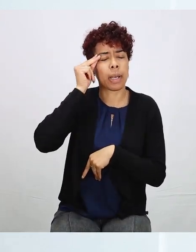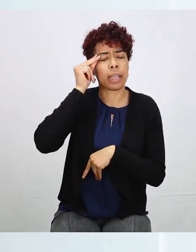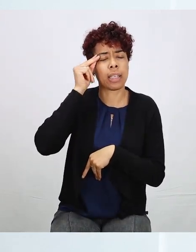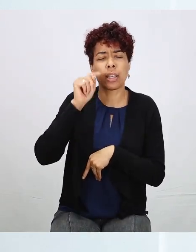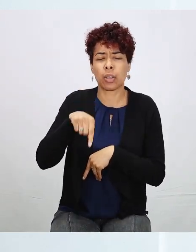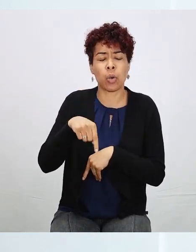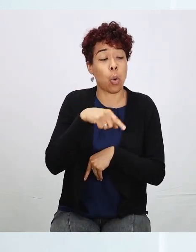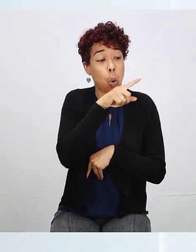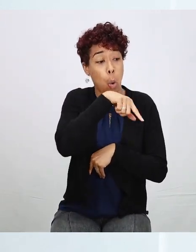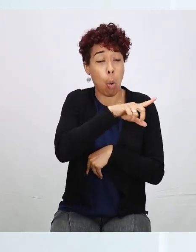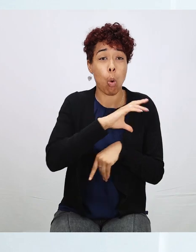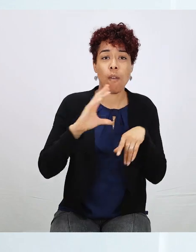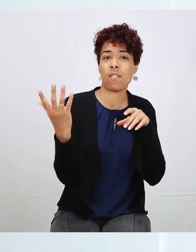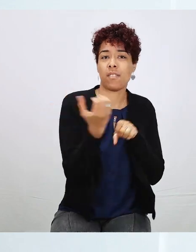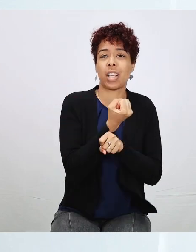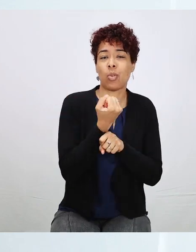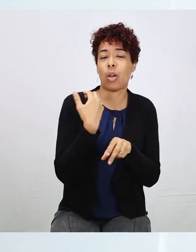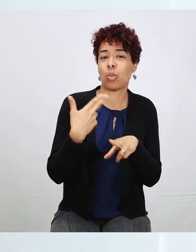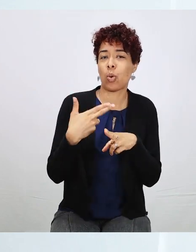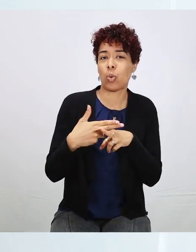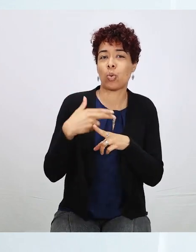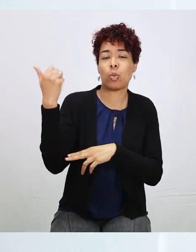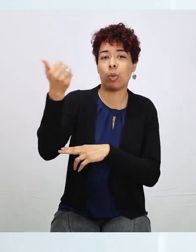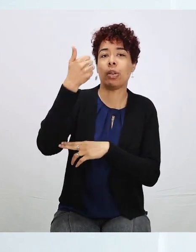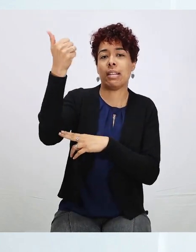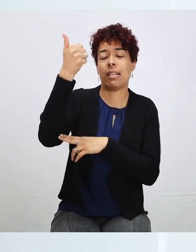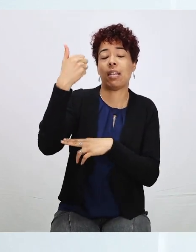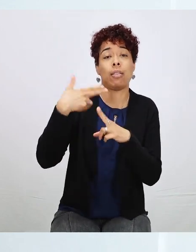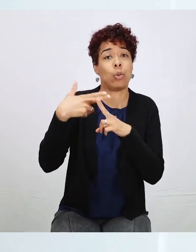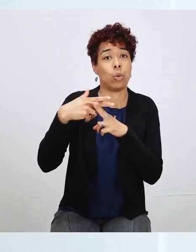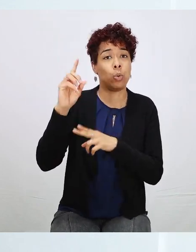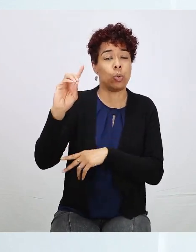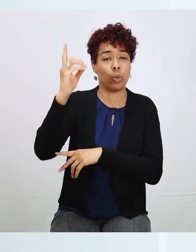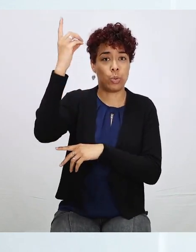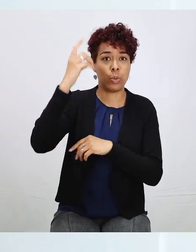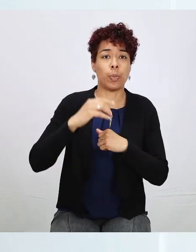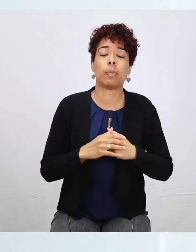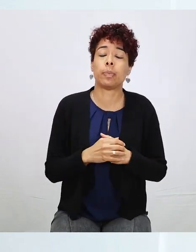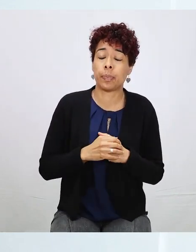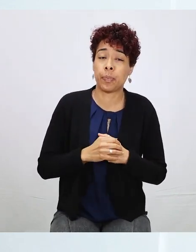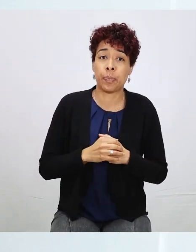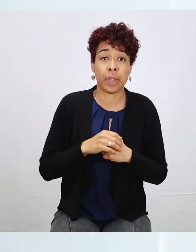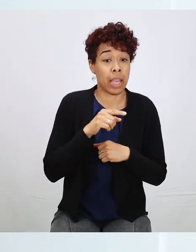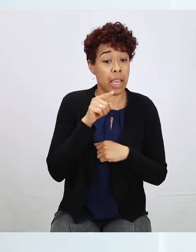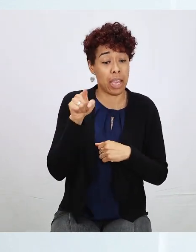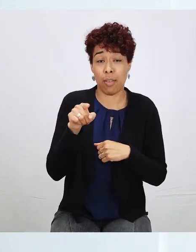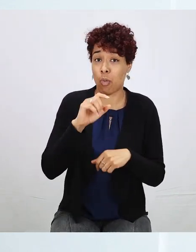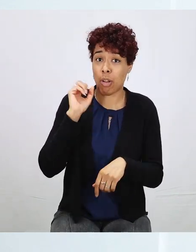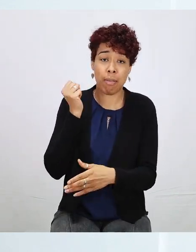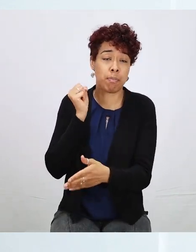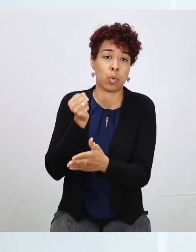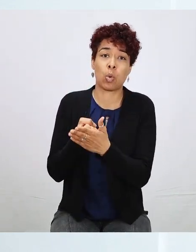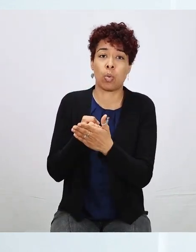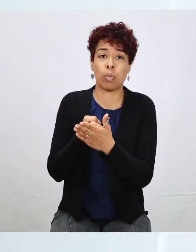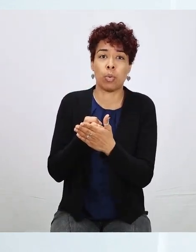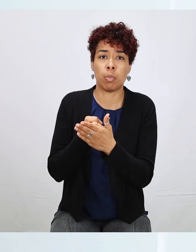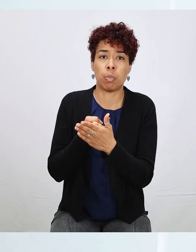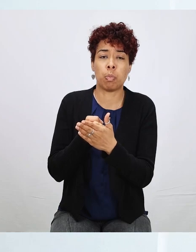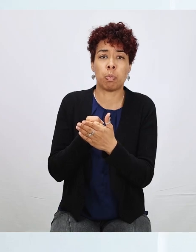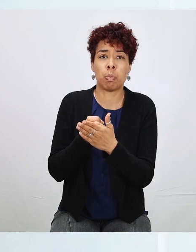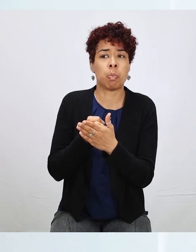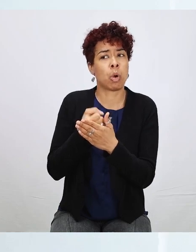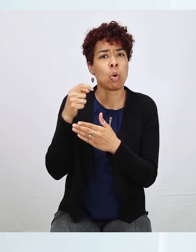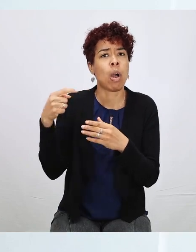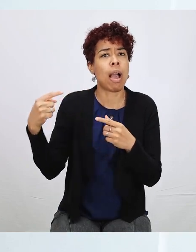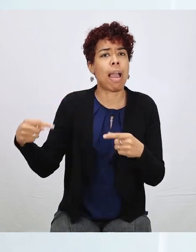eh bien, la victoire dans le nom de l'Éternel, dans le nom de Dieu. Et qu'en fait, il faut qu'ils aillent jusqu'au bout parce que eh bien, l'adversaire est